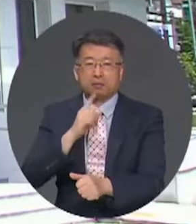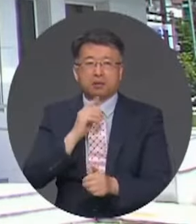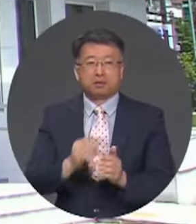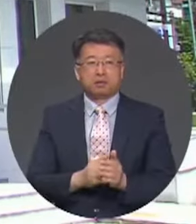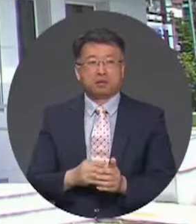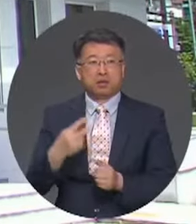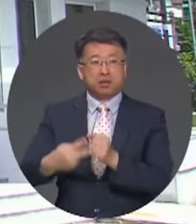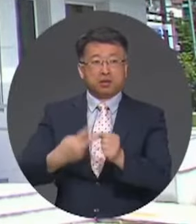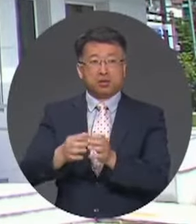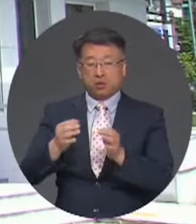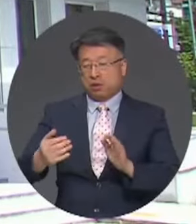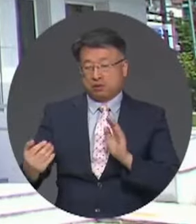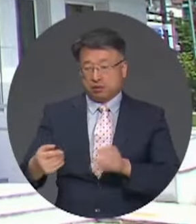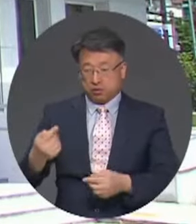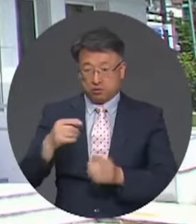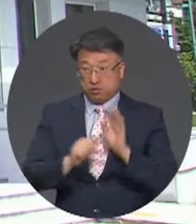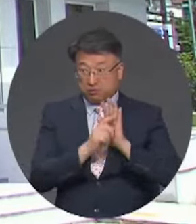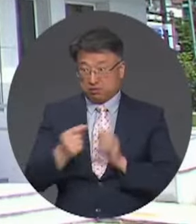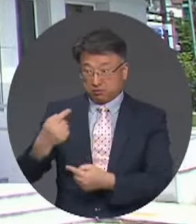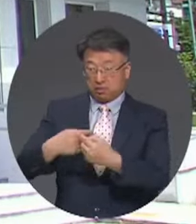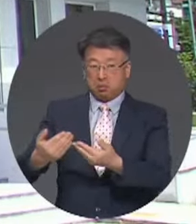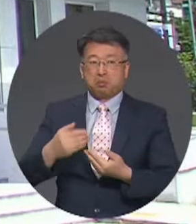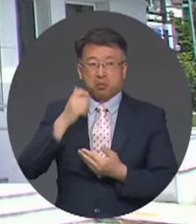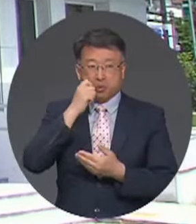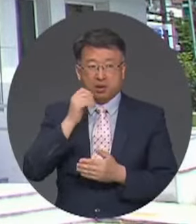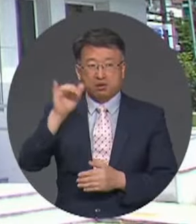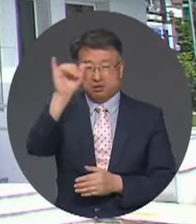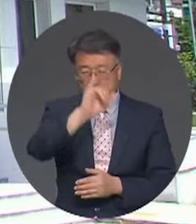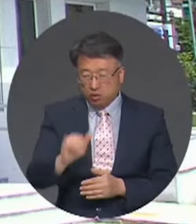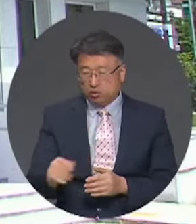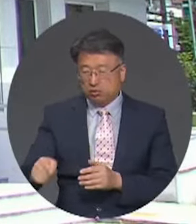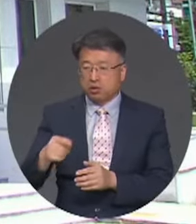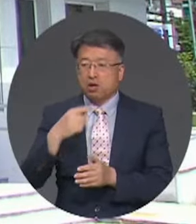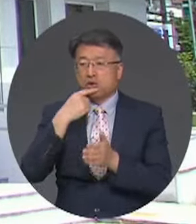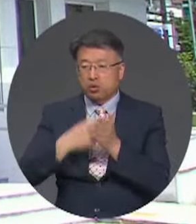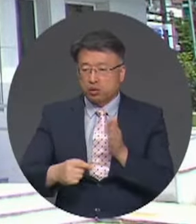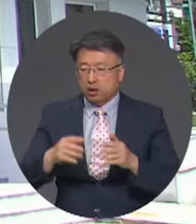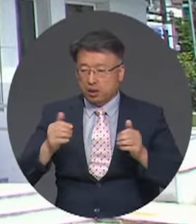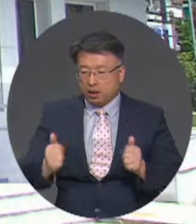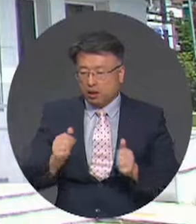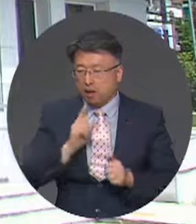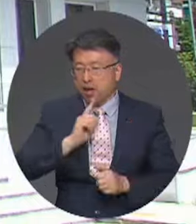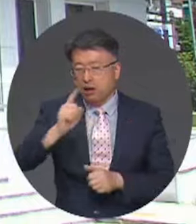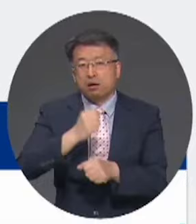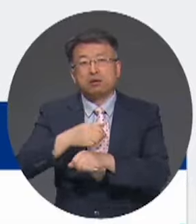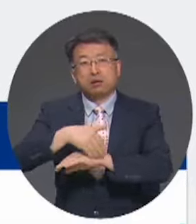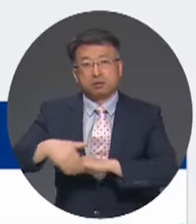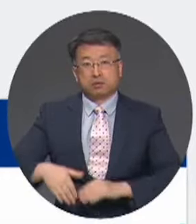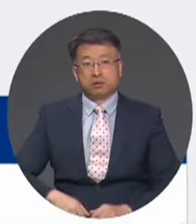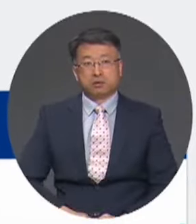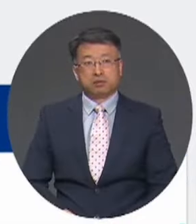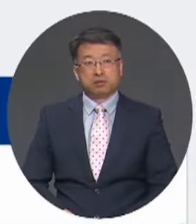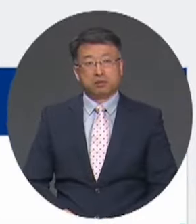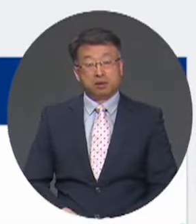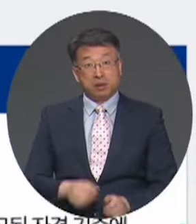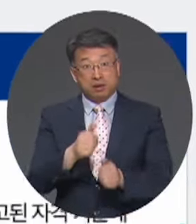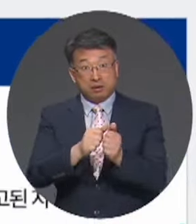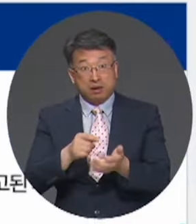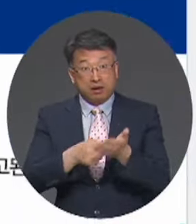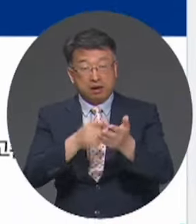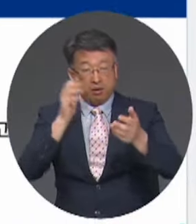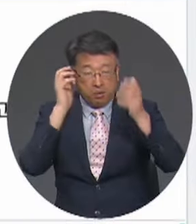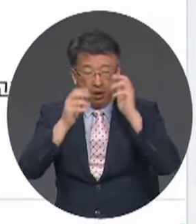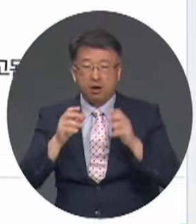했습니다 서 우리 진주시 아고 전국적으로 손해 대상도 하려 그런 계획을 하고 있습니다 응시생들의